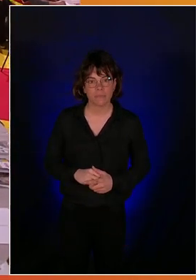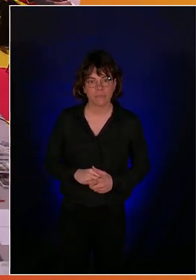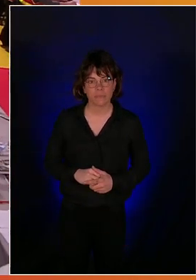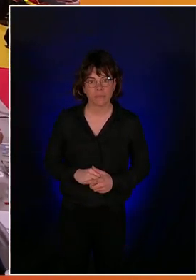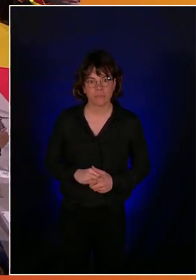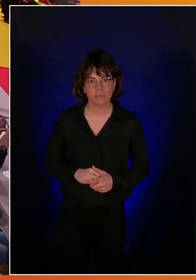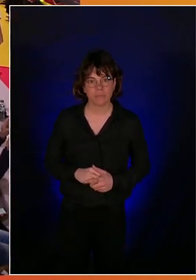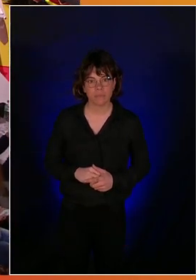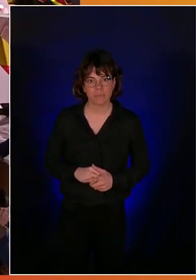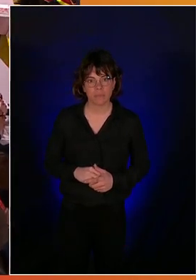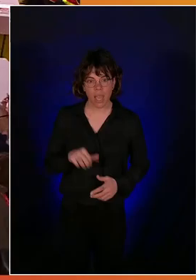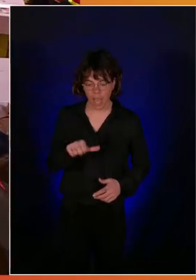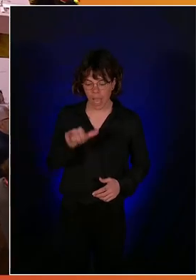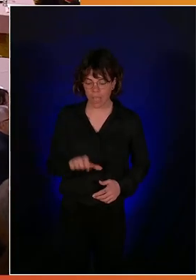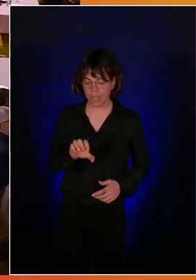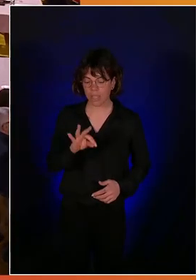Ayette Lejedel,